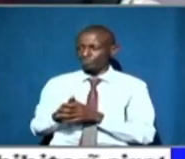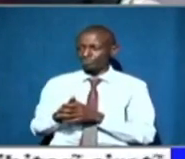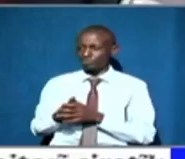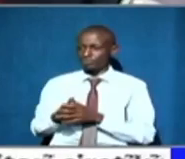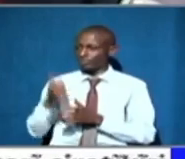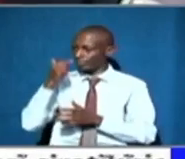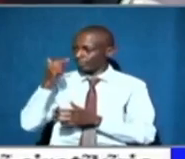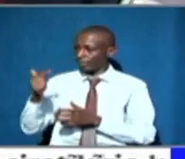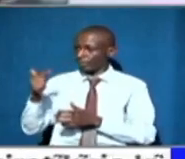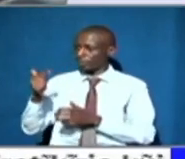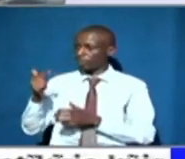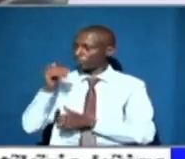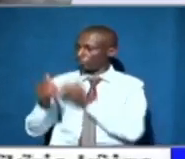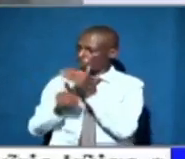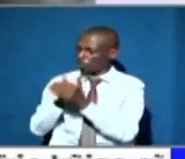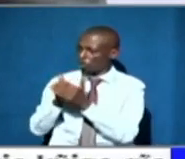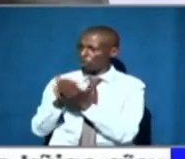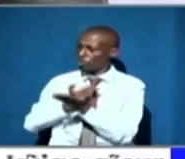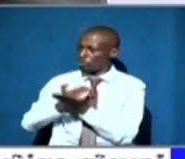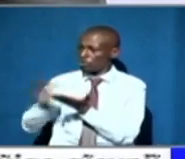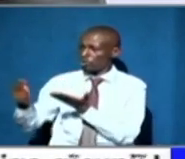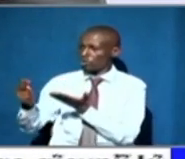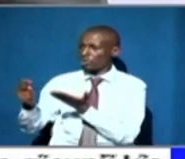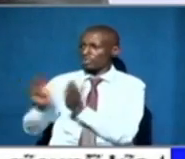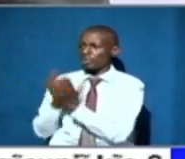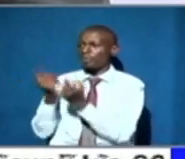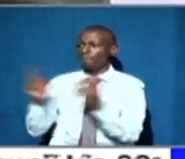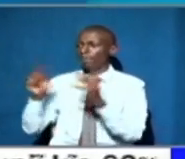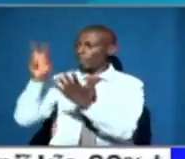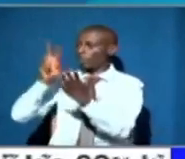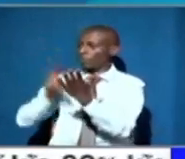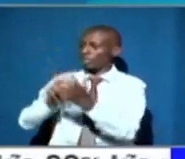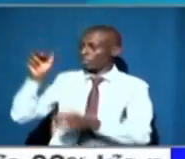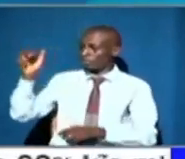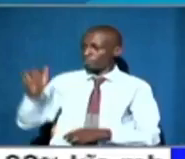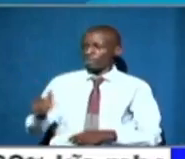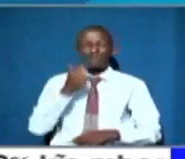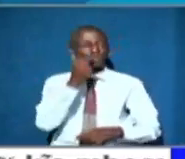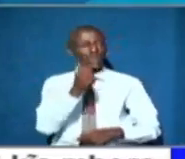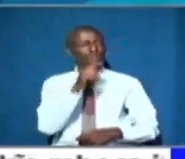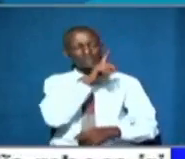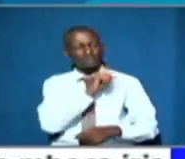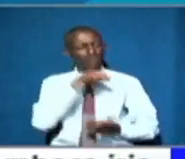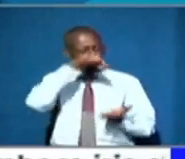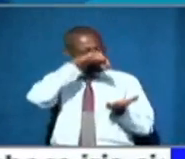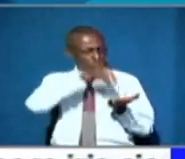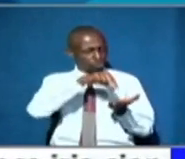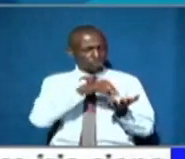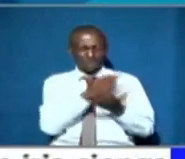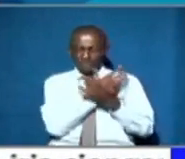me haria mabukuine no tutithomaga ithe Qurani twirite tiguo ona twirite kindu giothe rona